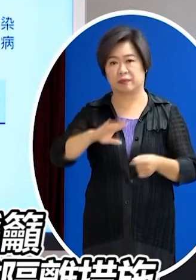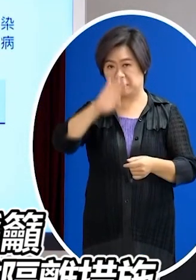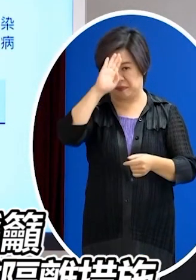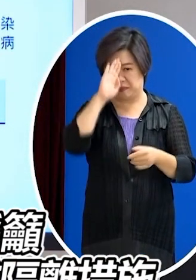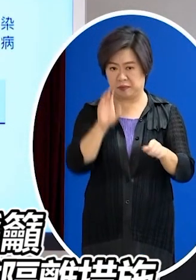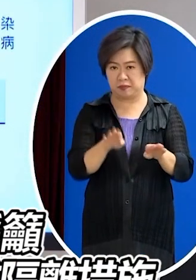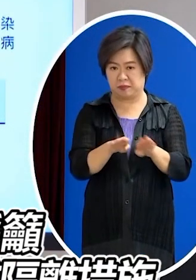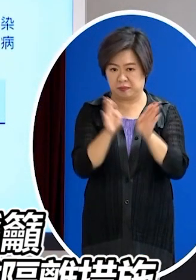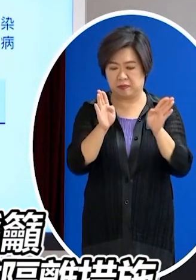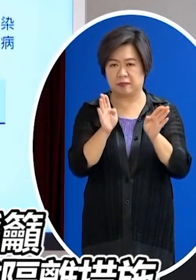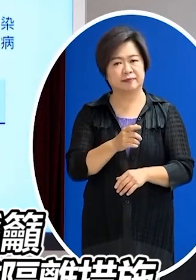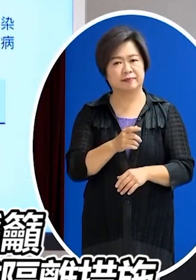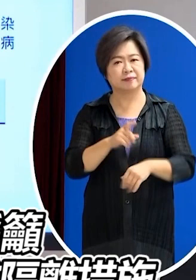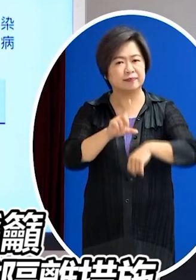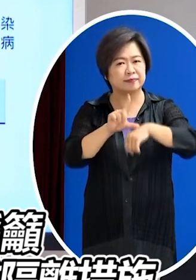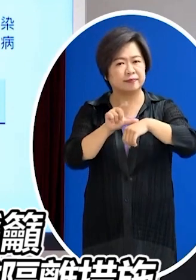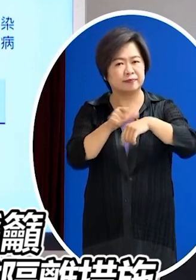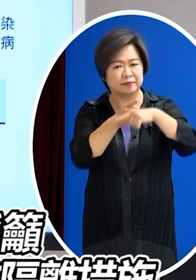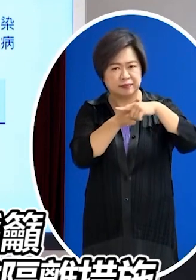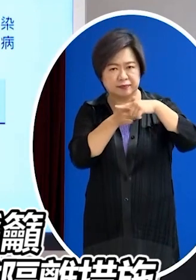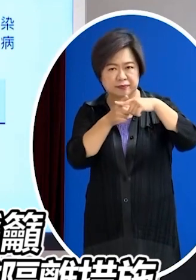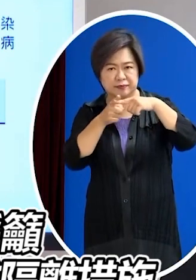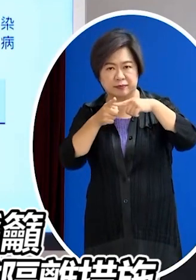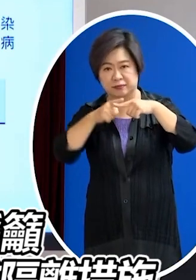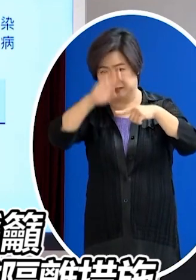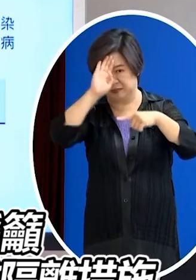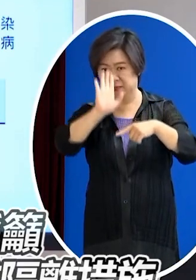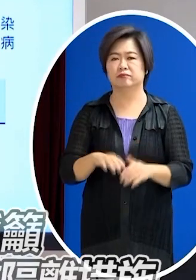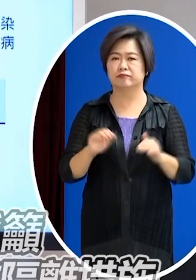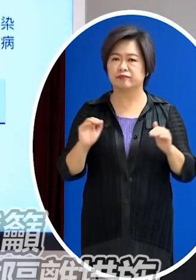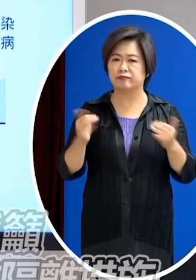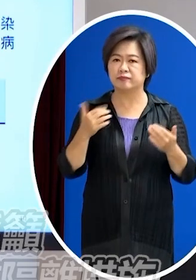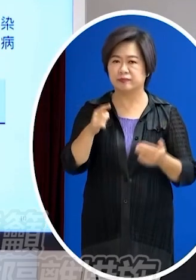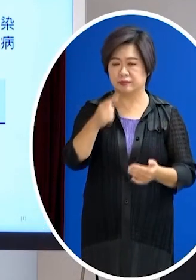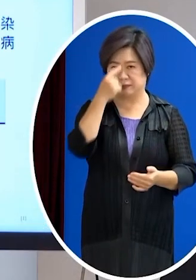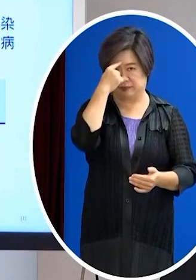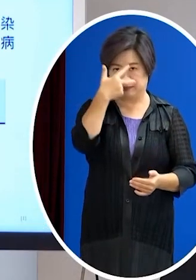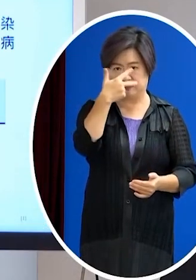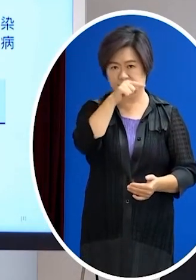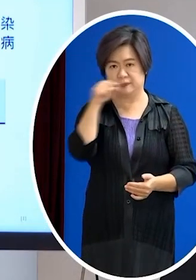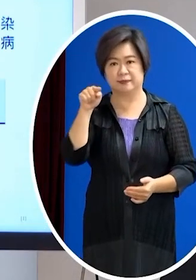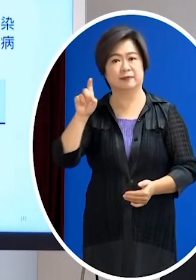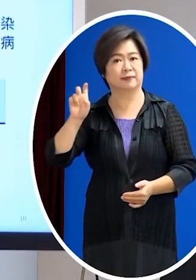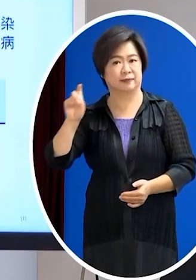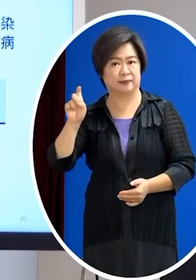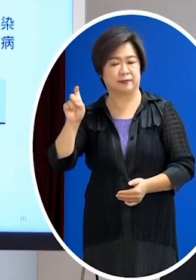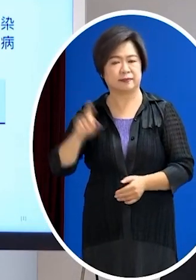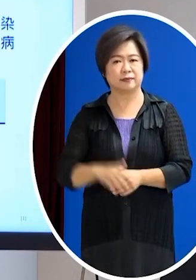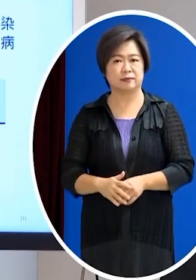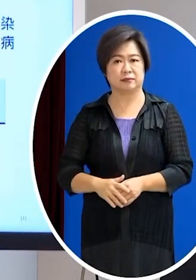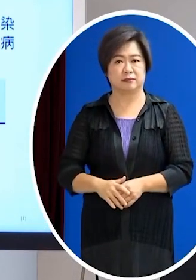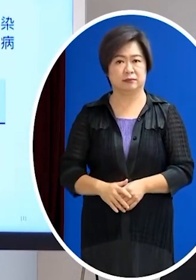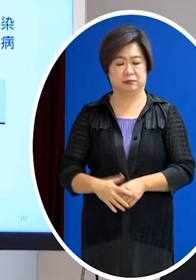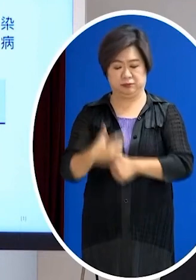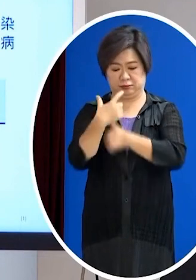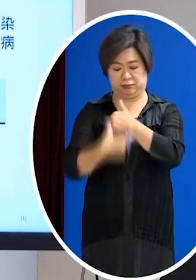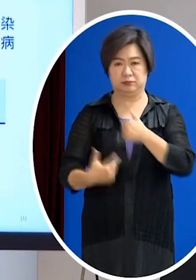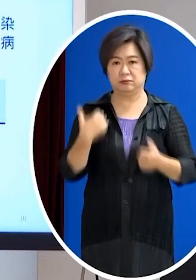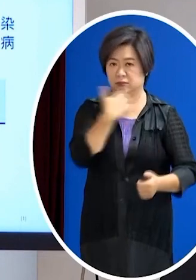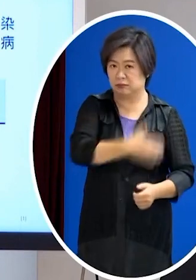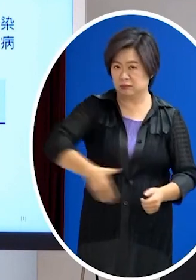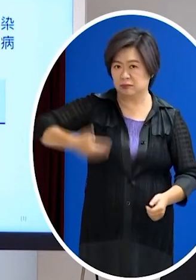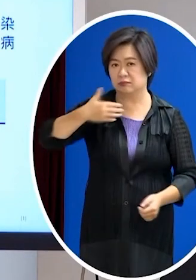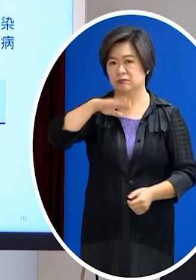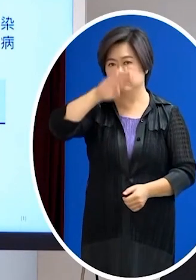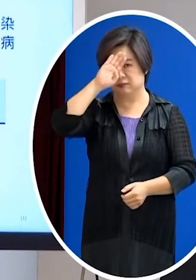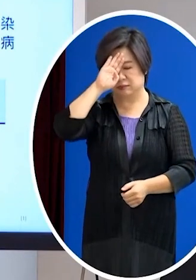病前2天开始有症状之后，这一段时间也是我们在身体上有病毒